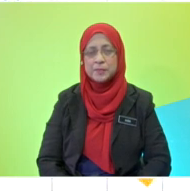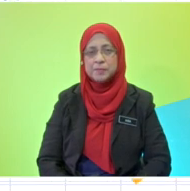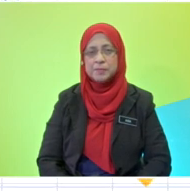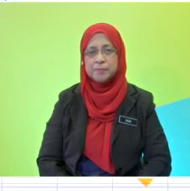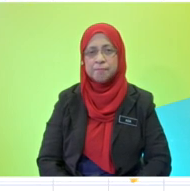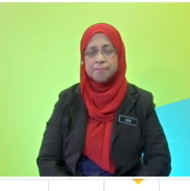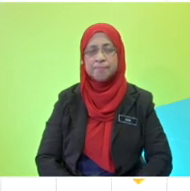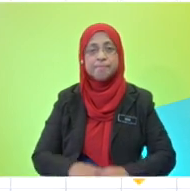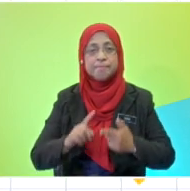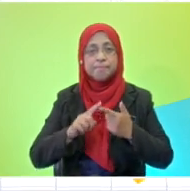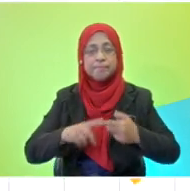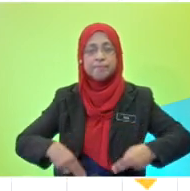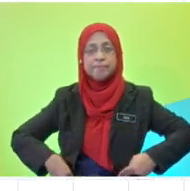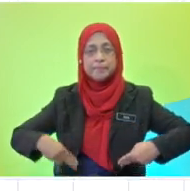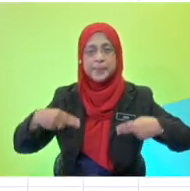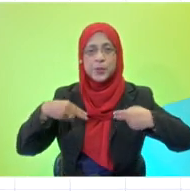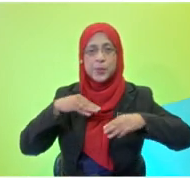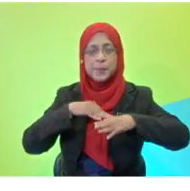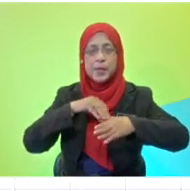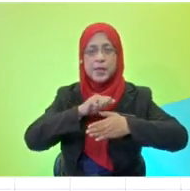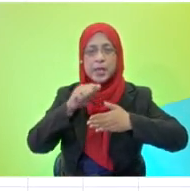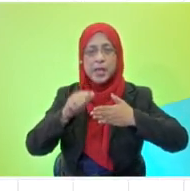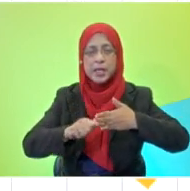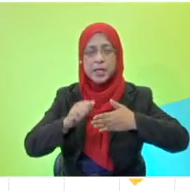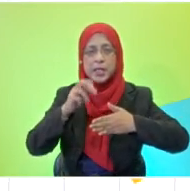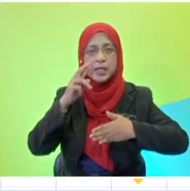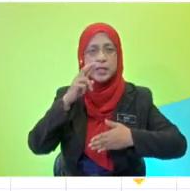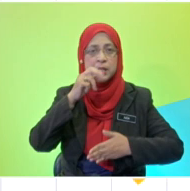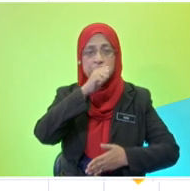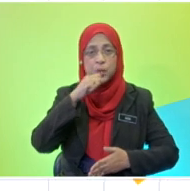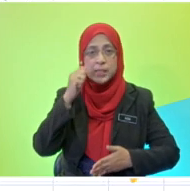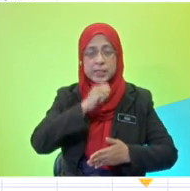pada akhir bulan Ramadhan dan awal bulan